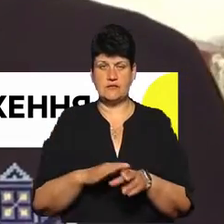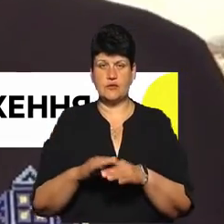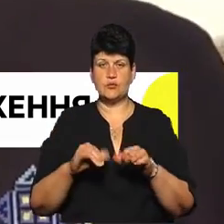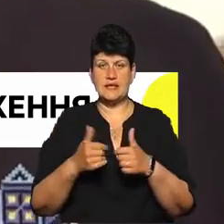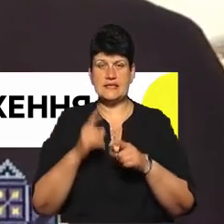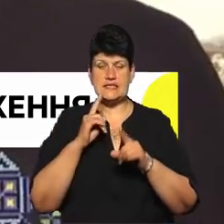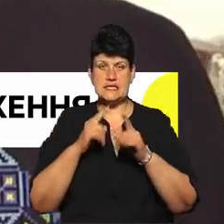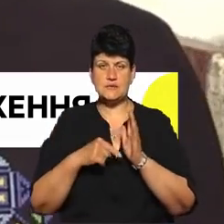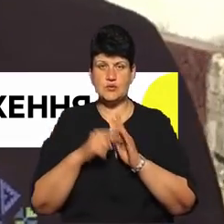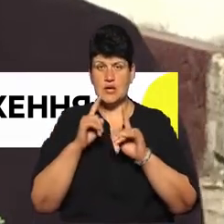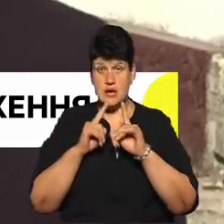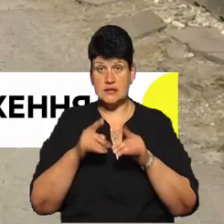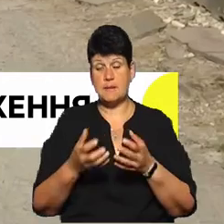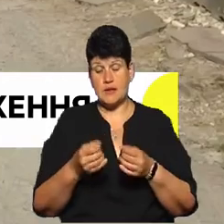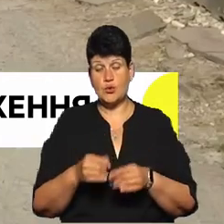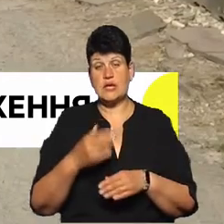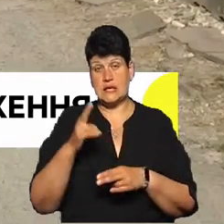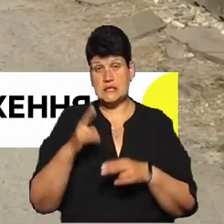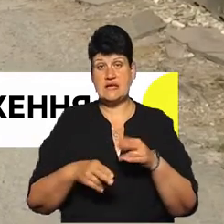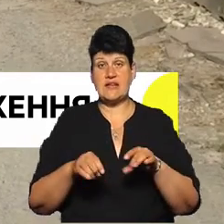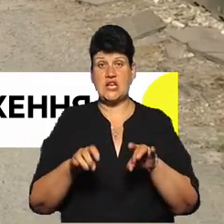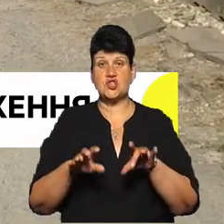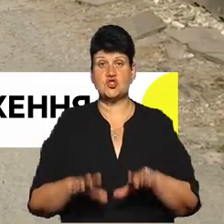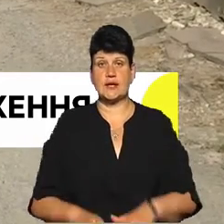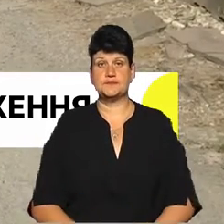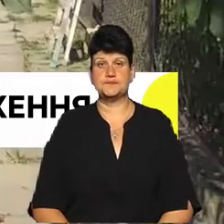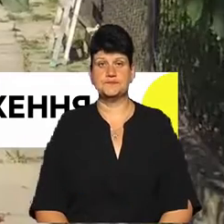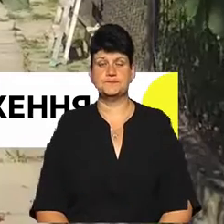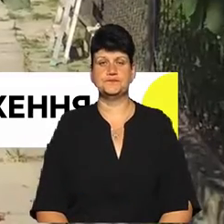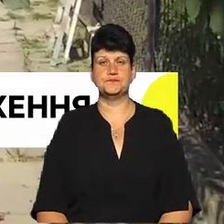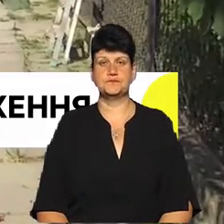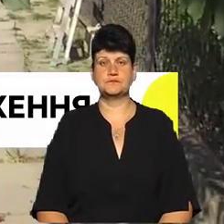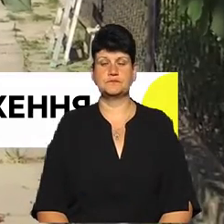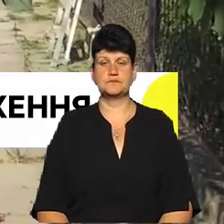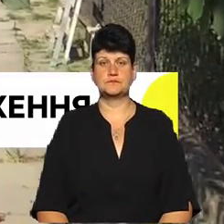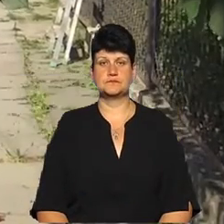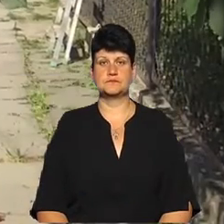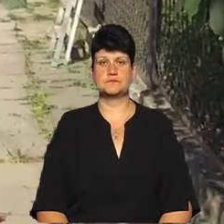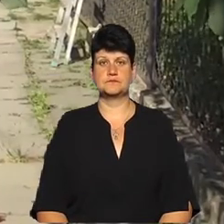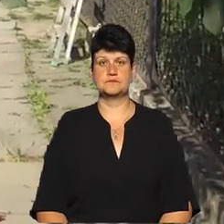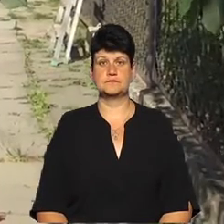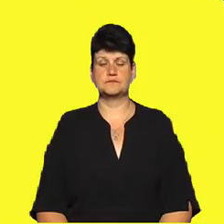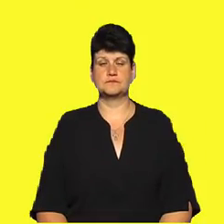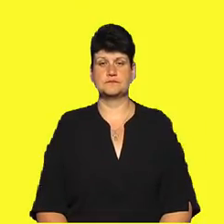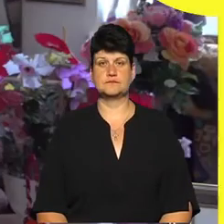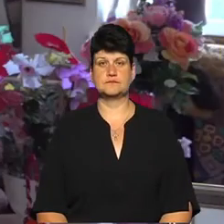якій приймуть остаточне рішення. Людмила Путькалець, Василь Панчук, новини на Суспільному, Тернопільщина.